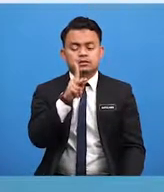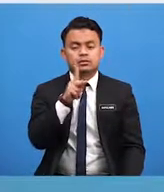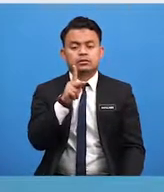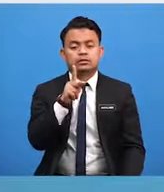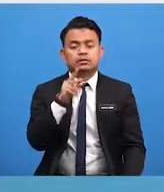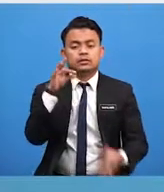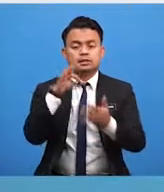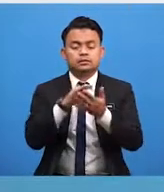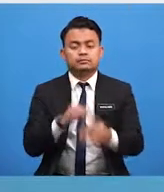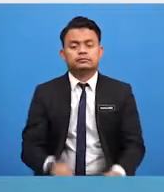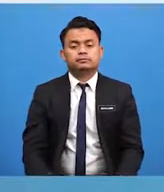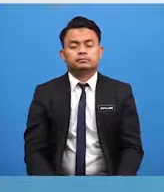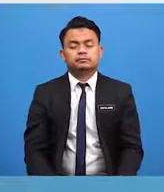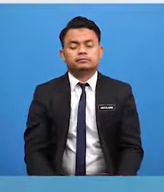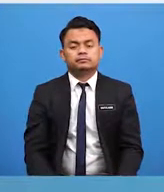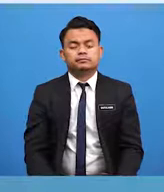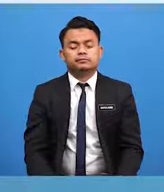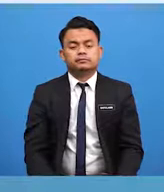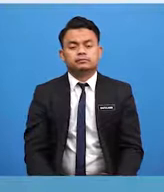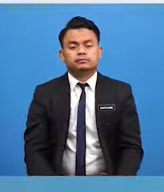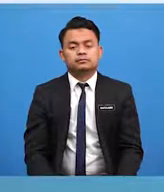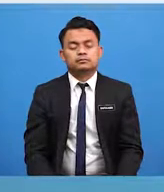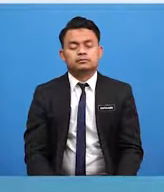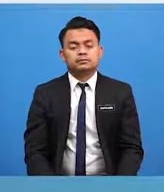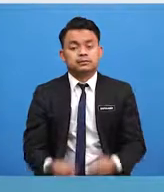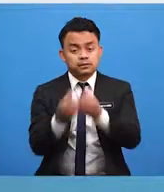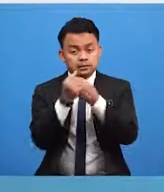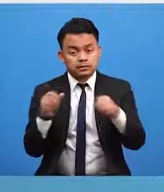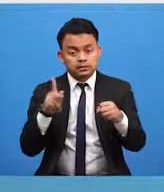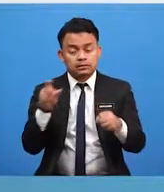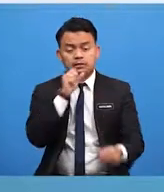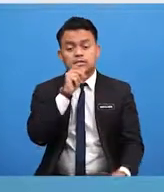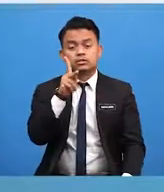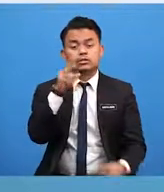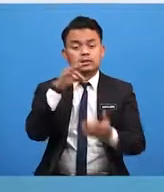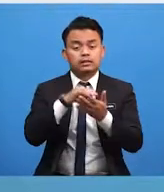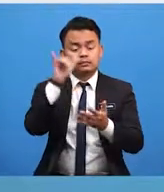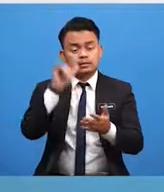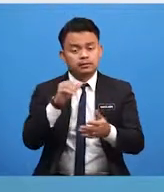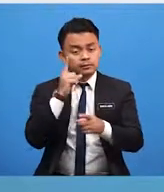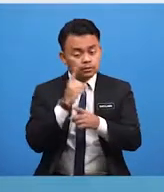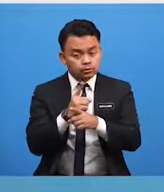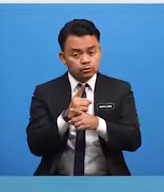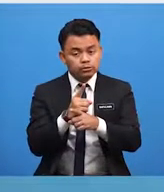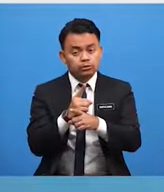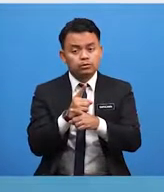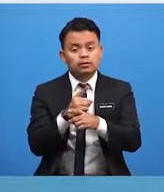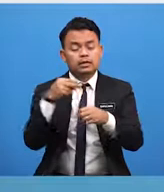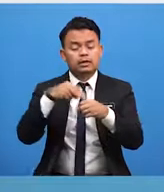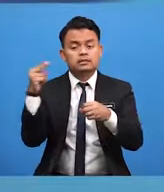Prosedur penyediaan stok ayam yang betul menghasilkan stok yang berkualiti.